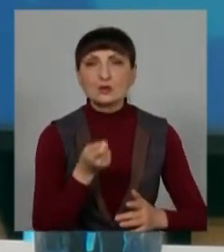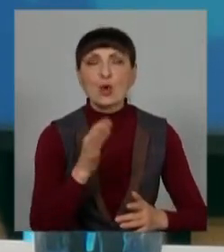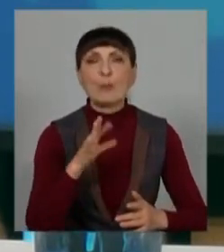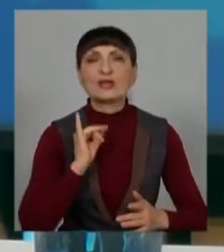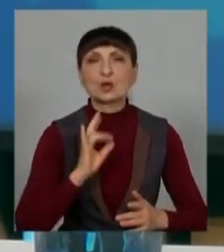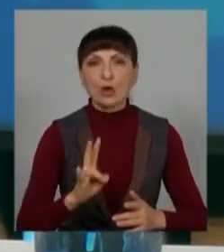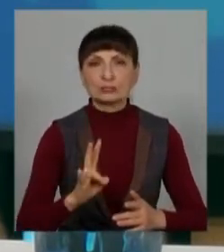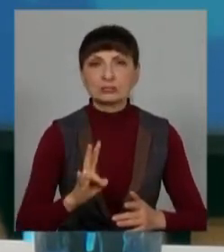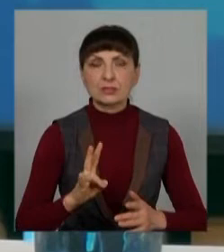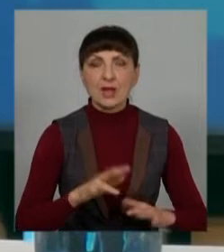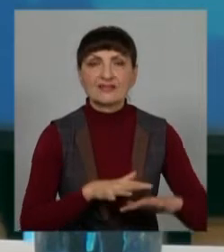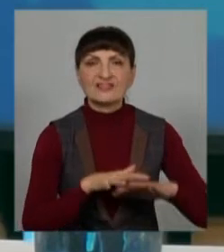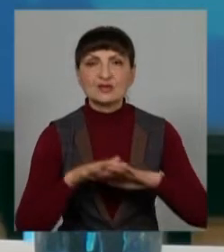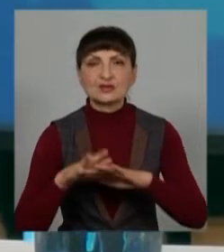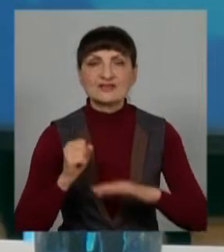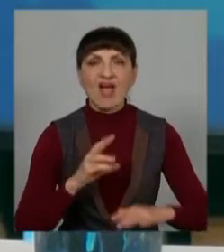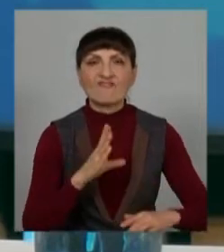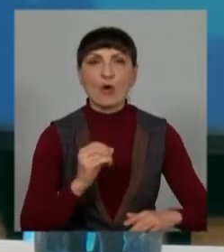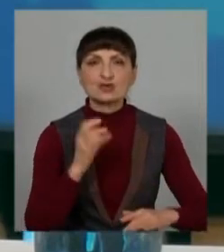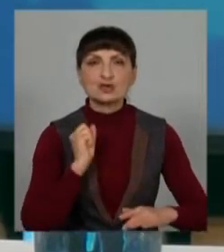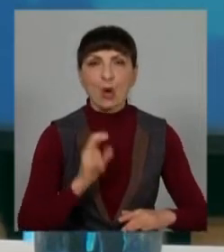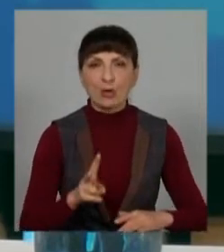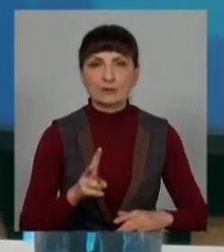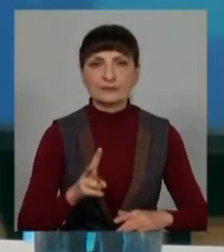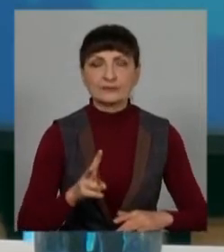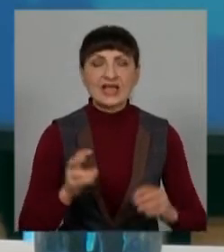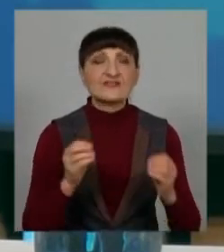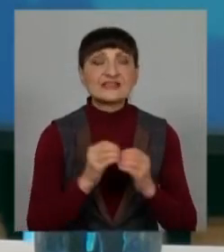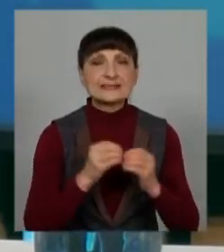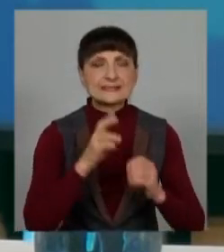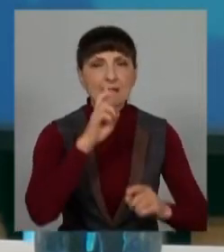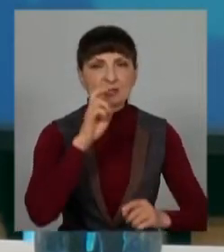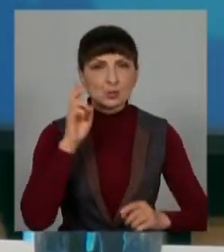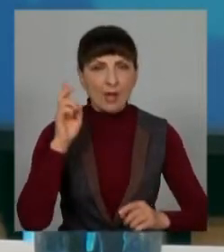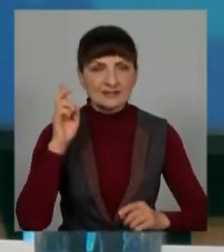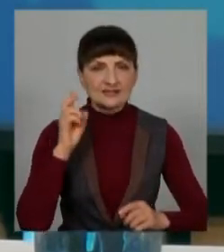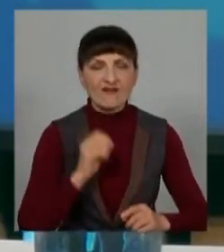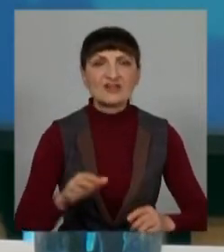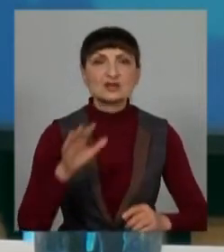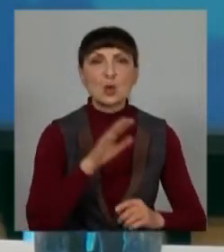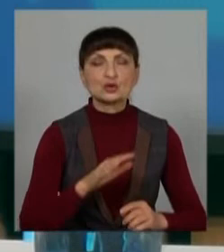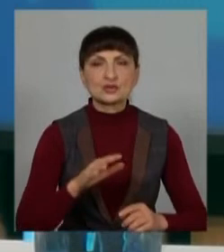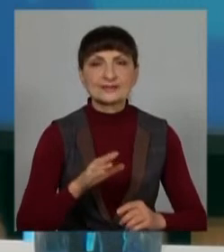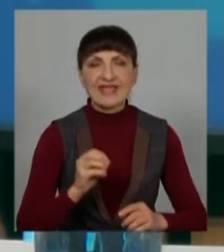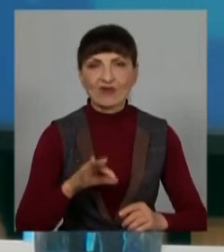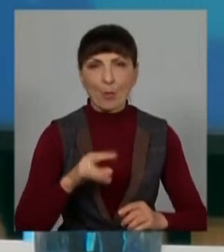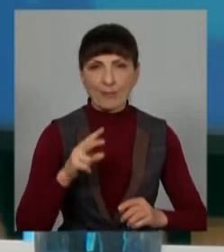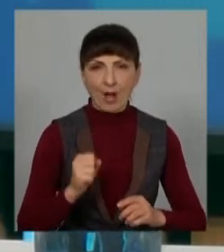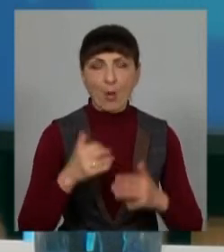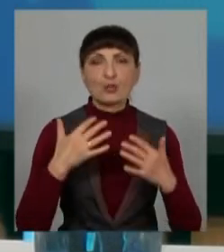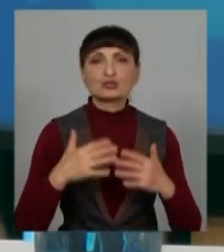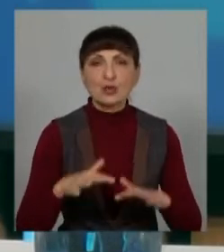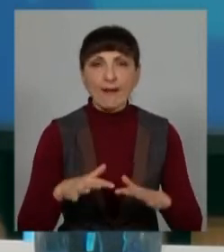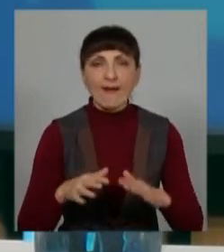движется на восток 10 государства стенах восточной части грибами уже и